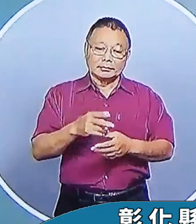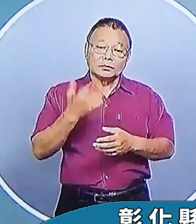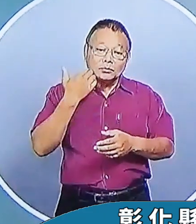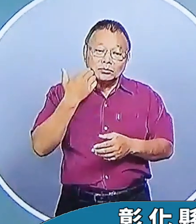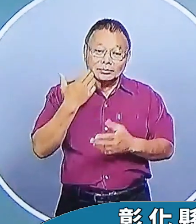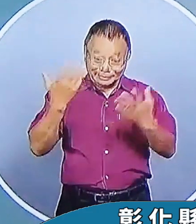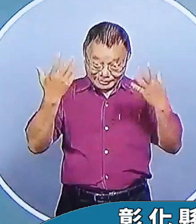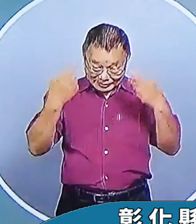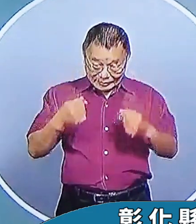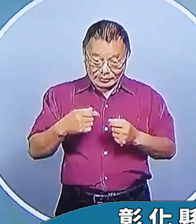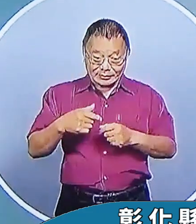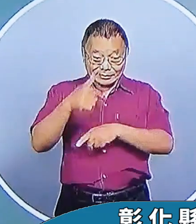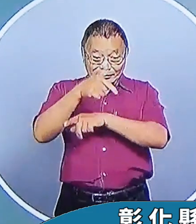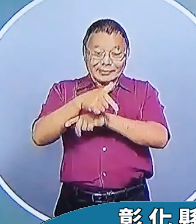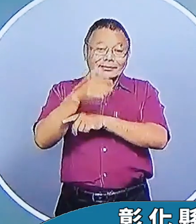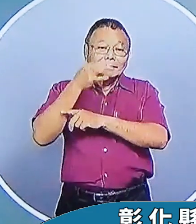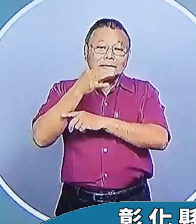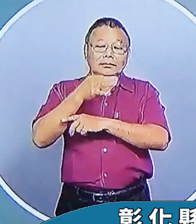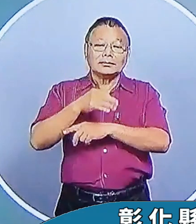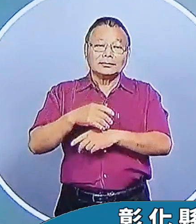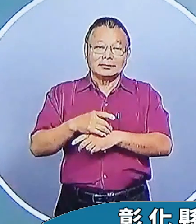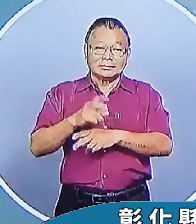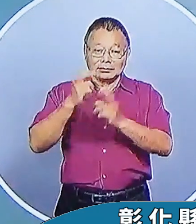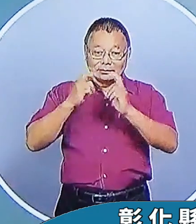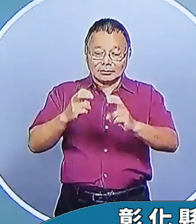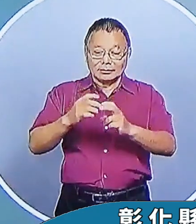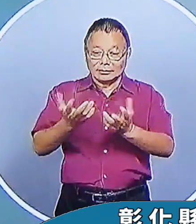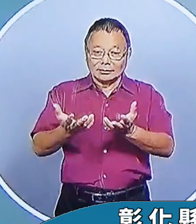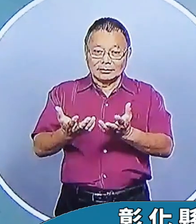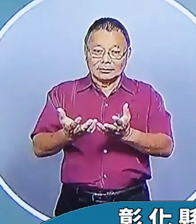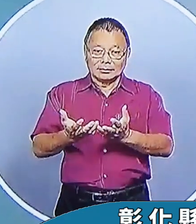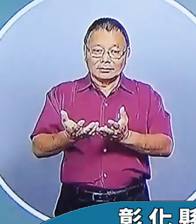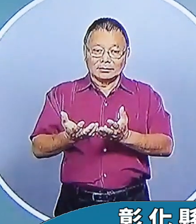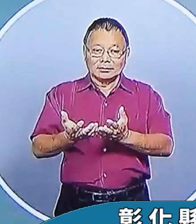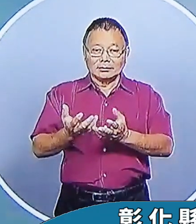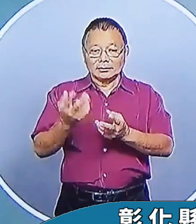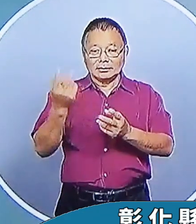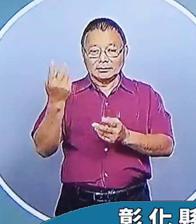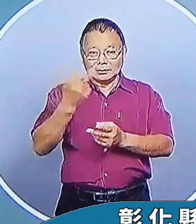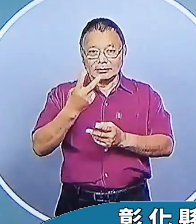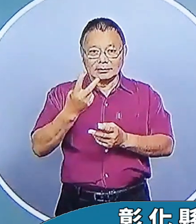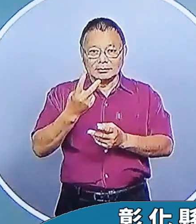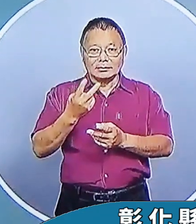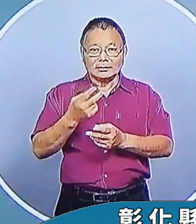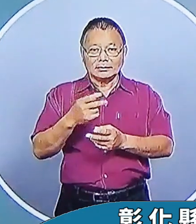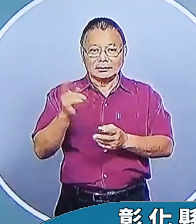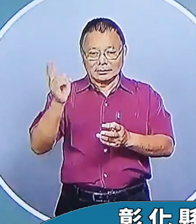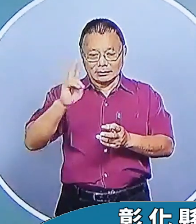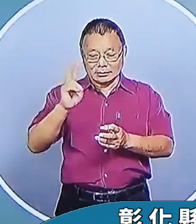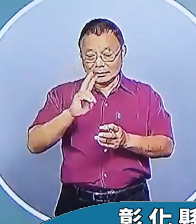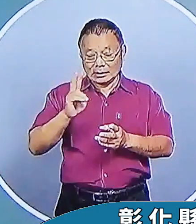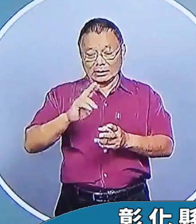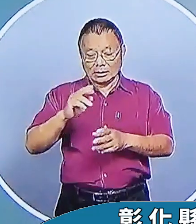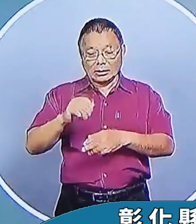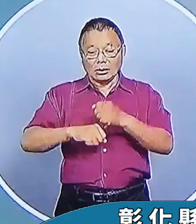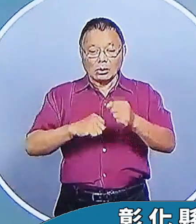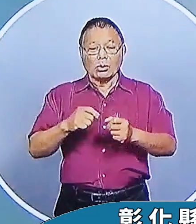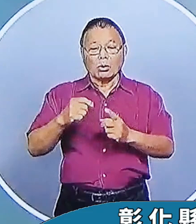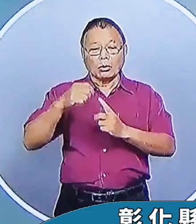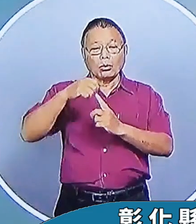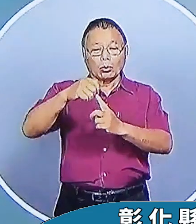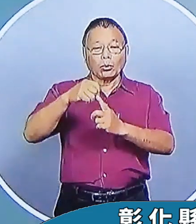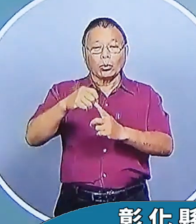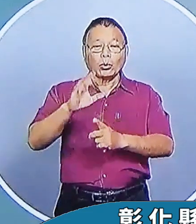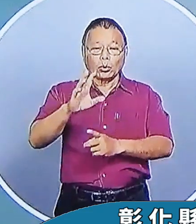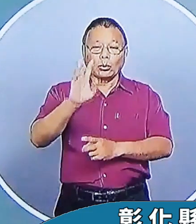贯不公的这南彰化的捷运。啊，即摆咱看到伊是即摆有两台电动公车吼，是南彰化咧